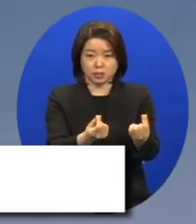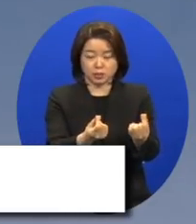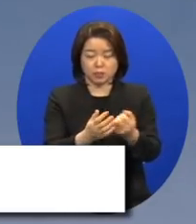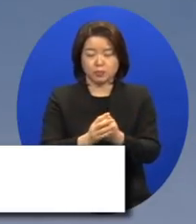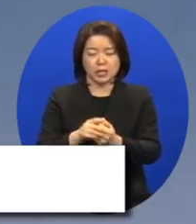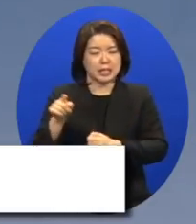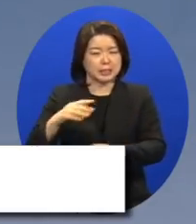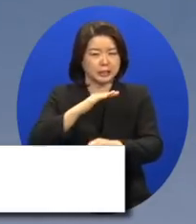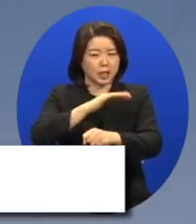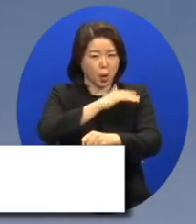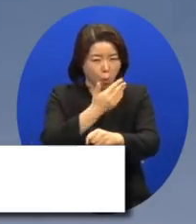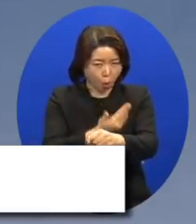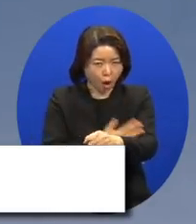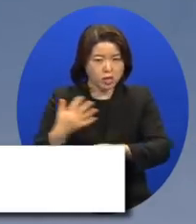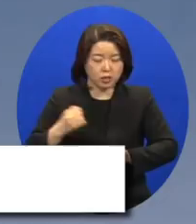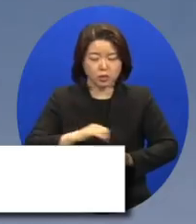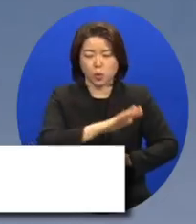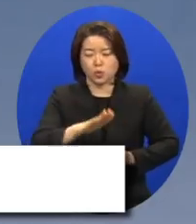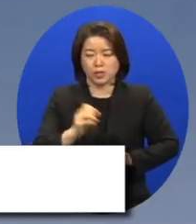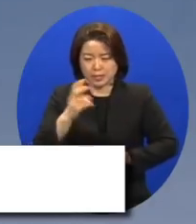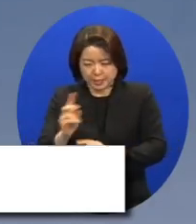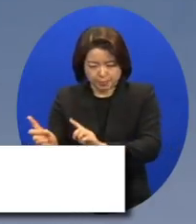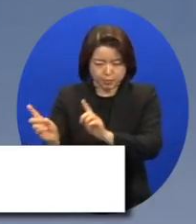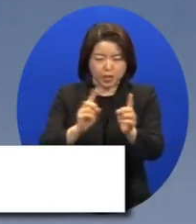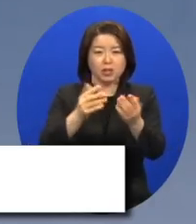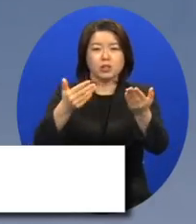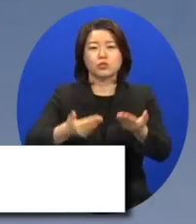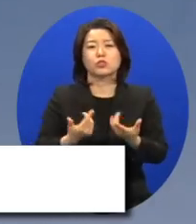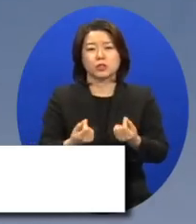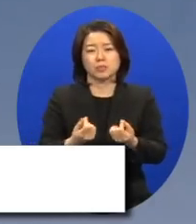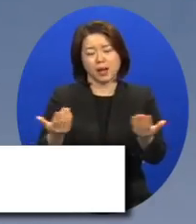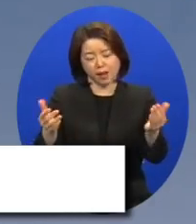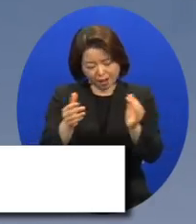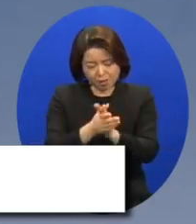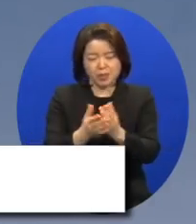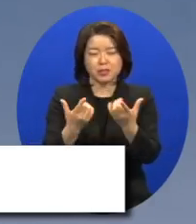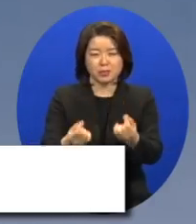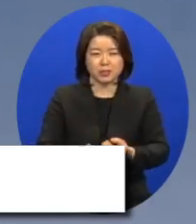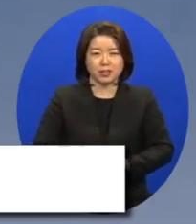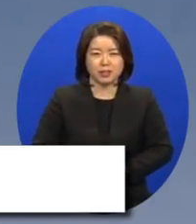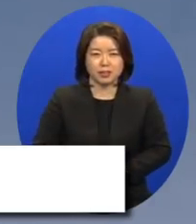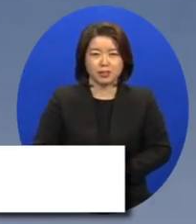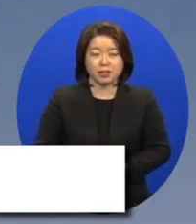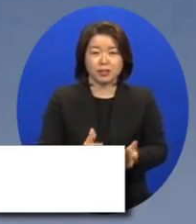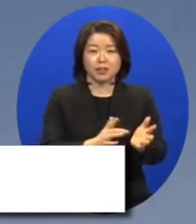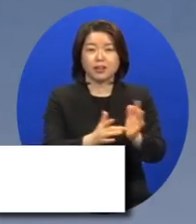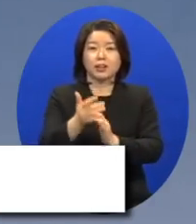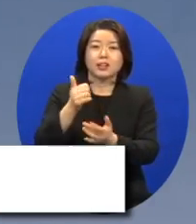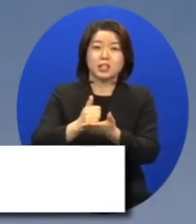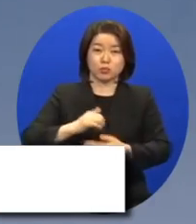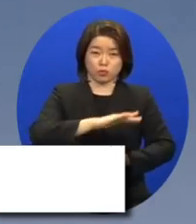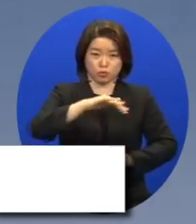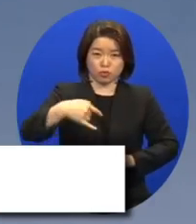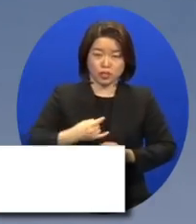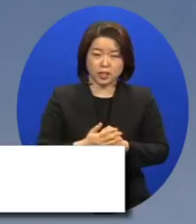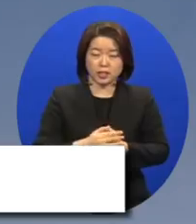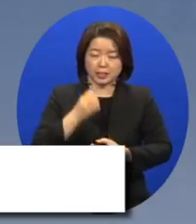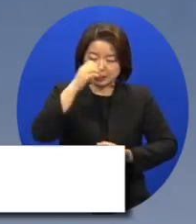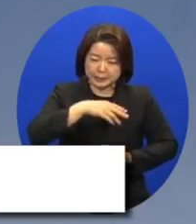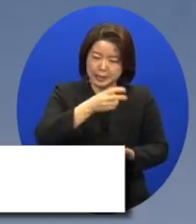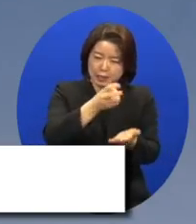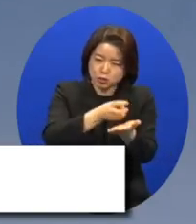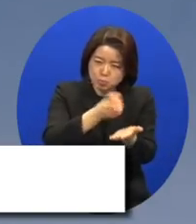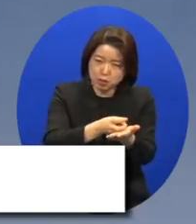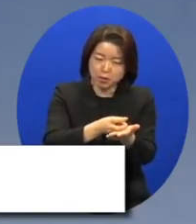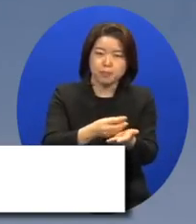권능으로 우리도 살리실 것입니다 아멘 입니다 예수님은 우리에게 그저 율법과